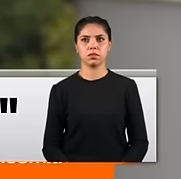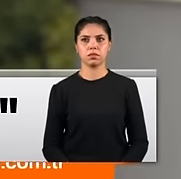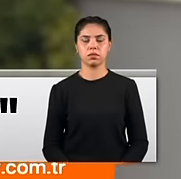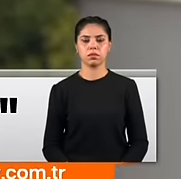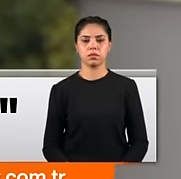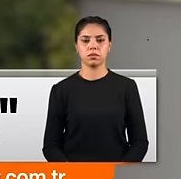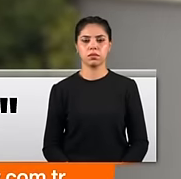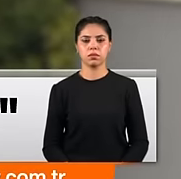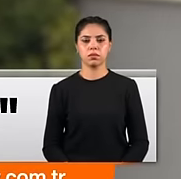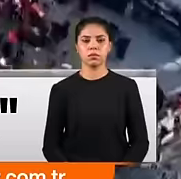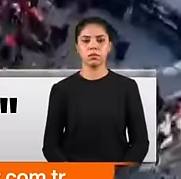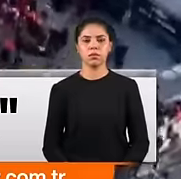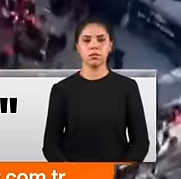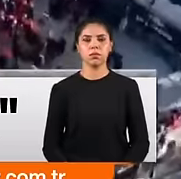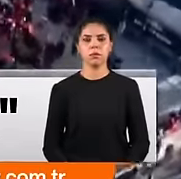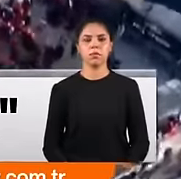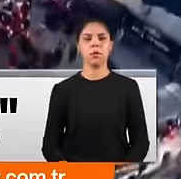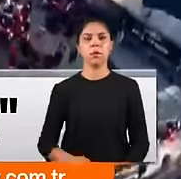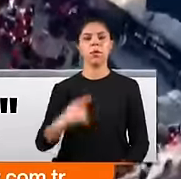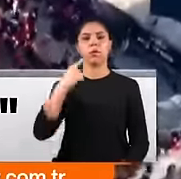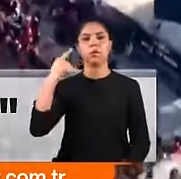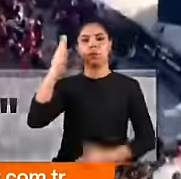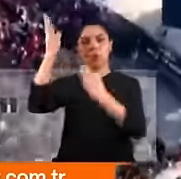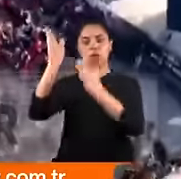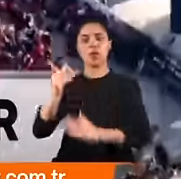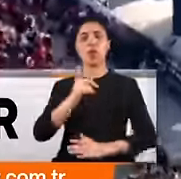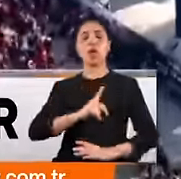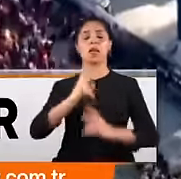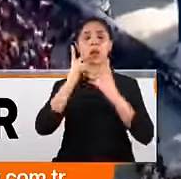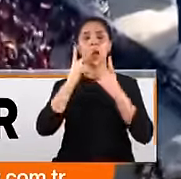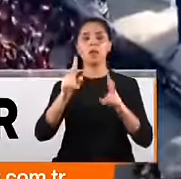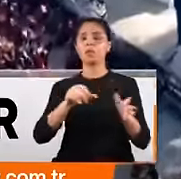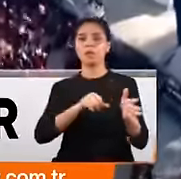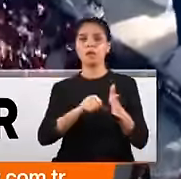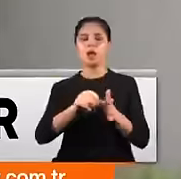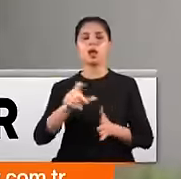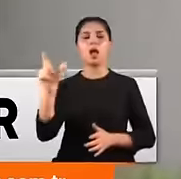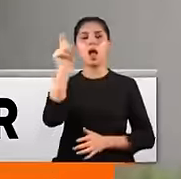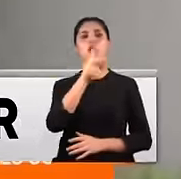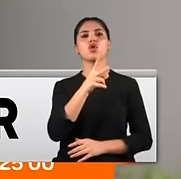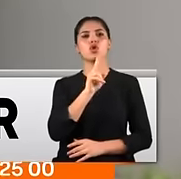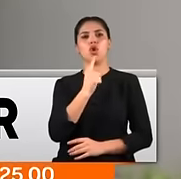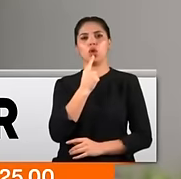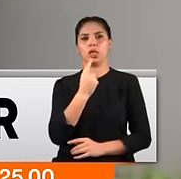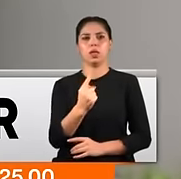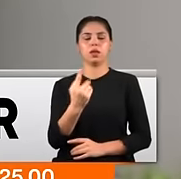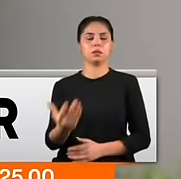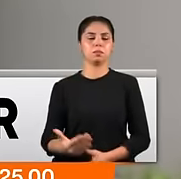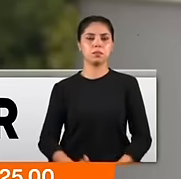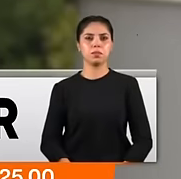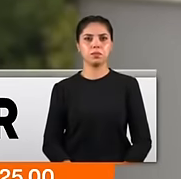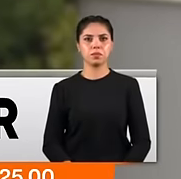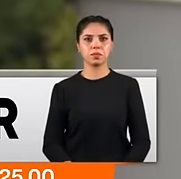temayüllerini alacağız. Erdoğan aday açıklama takvimiyle ilgili de ay sonunu işaret etti. Aralık ayının sonuna doğru